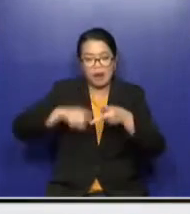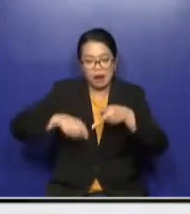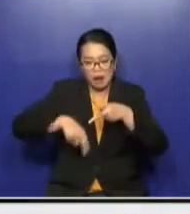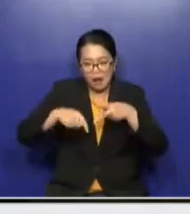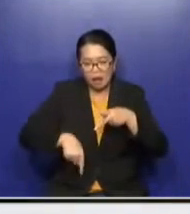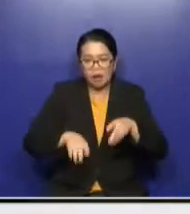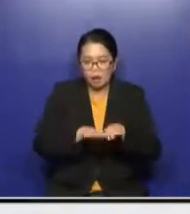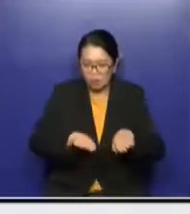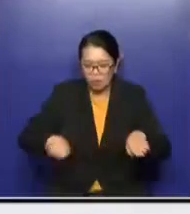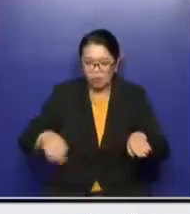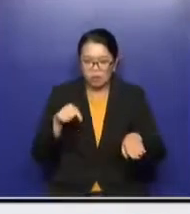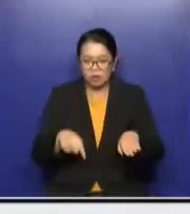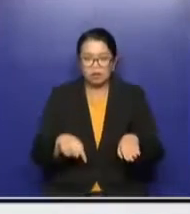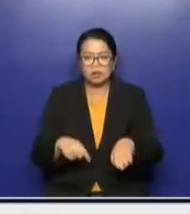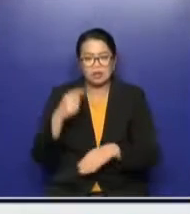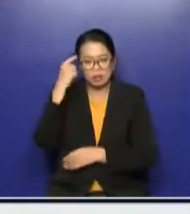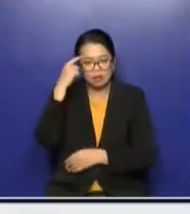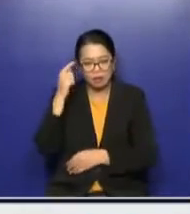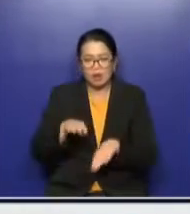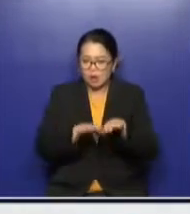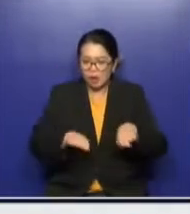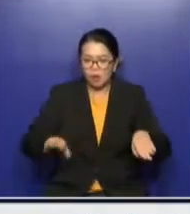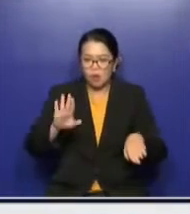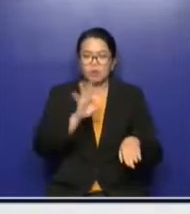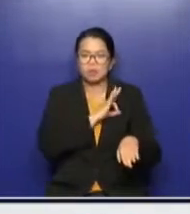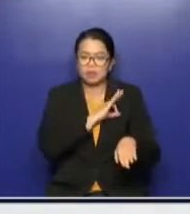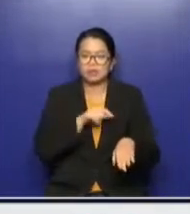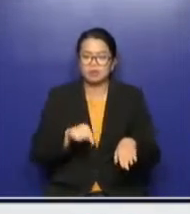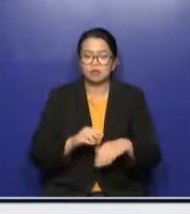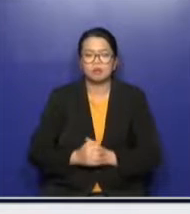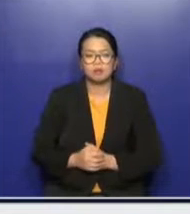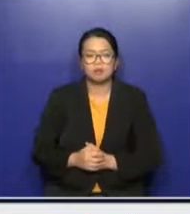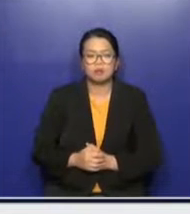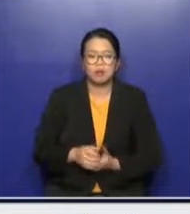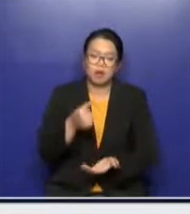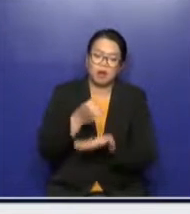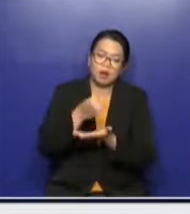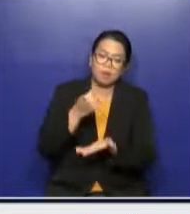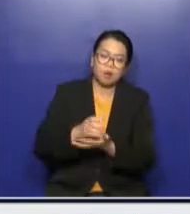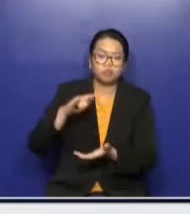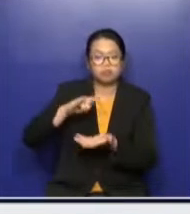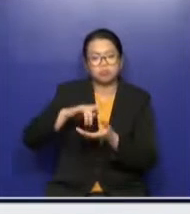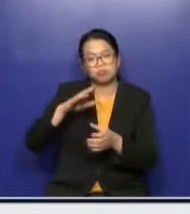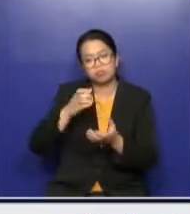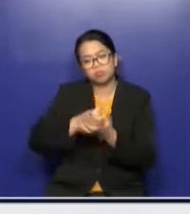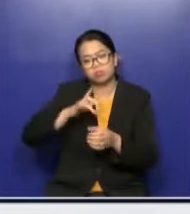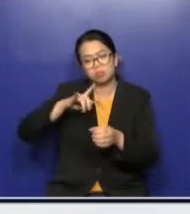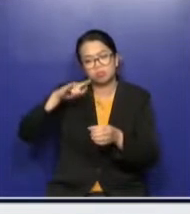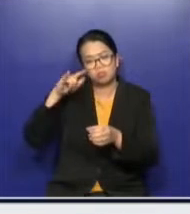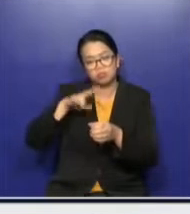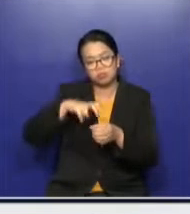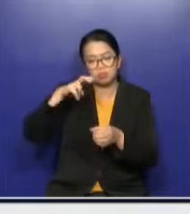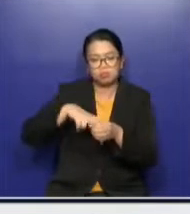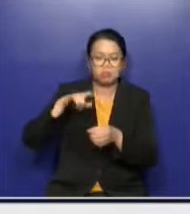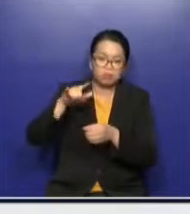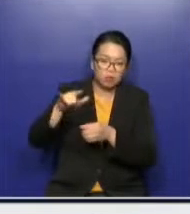ขนาดลานจอดรถของสมาชิกนะคะท่านลงไปดูสิคะกระป๋องนะคะเป๊ปซี่ขวด